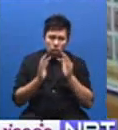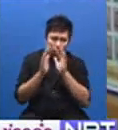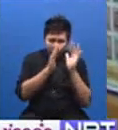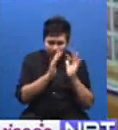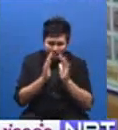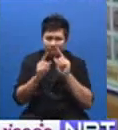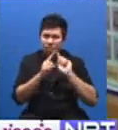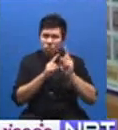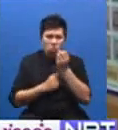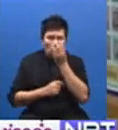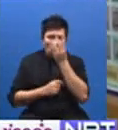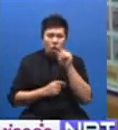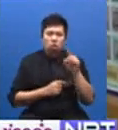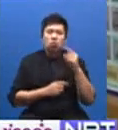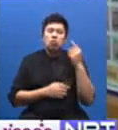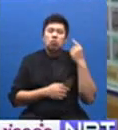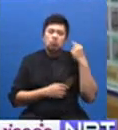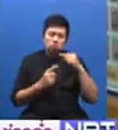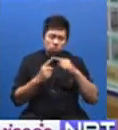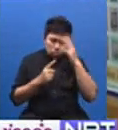ทะเลในทะเลอันดาบาบ๋า